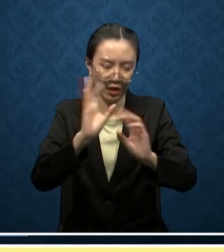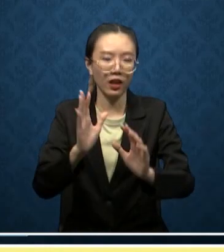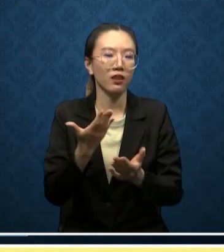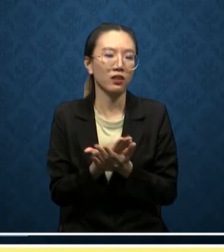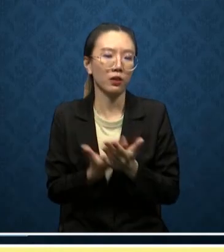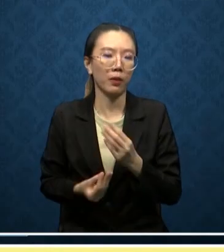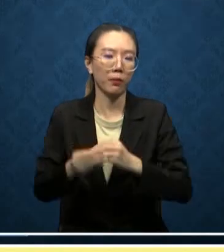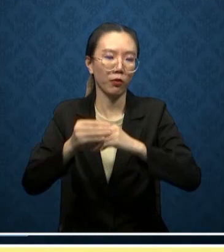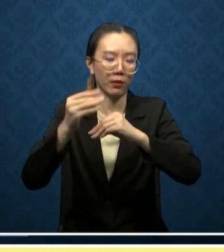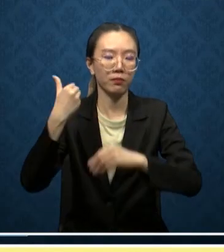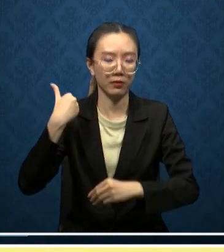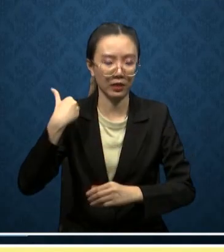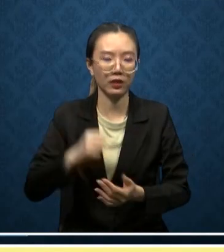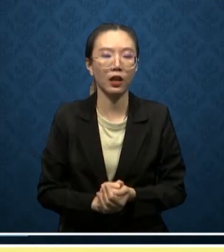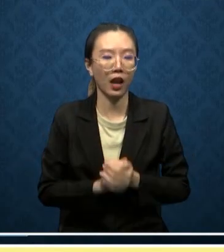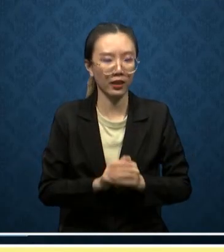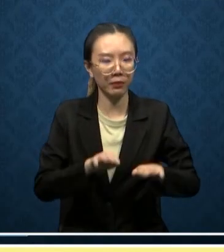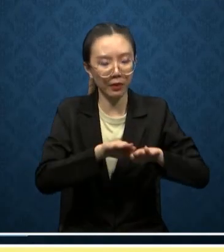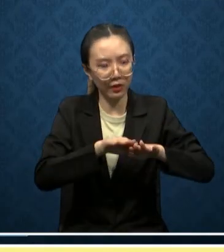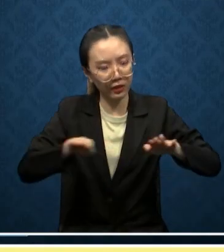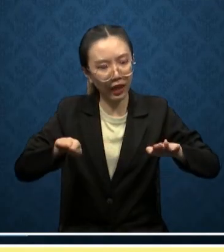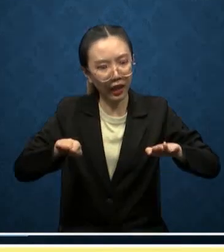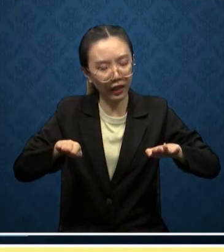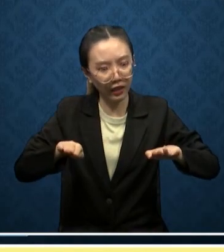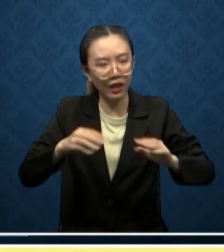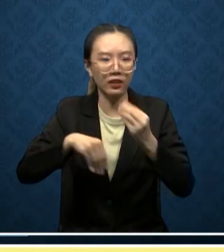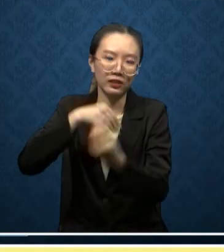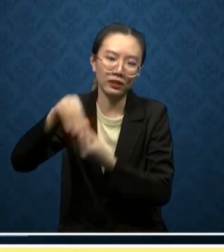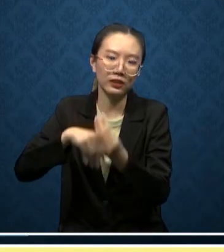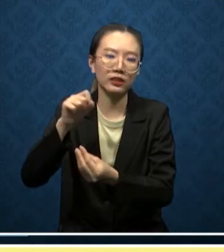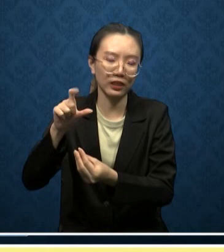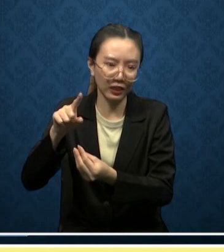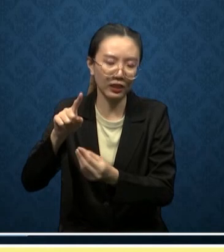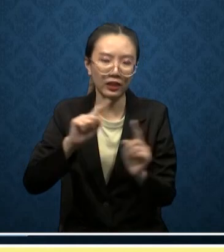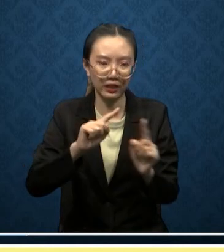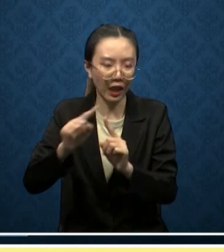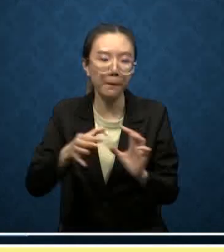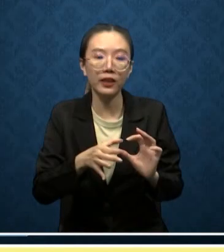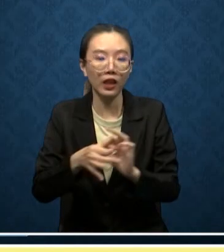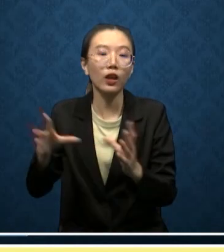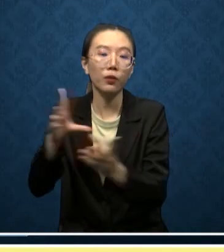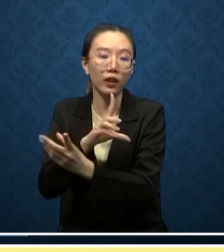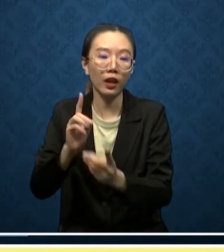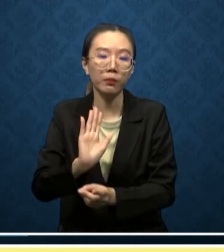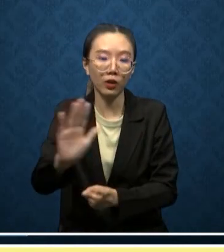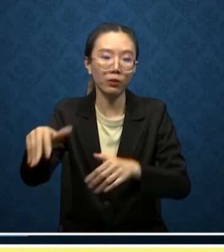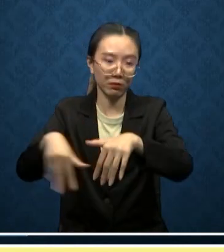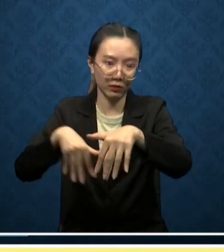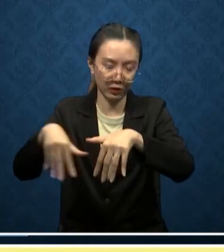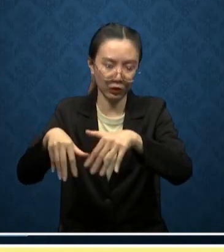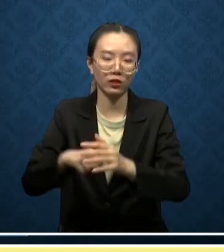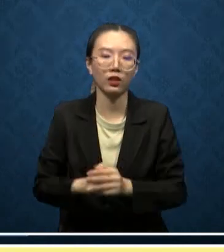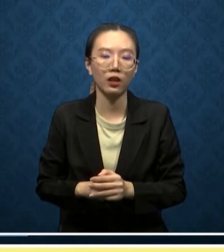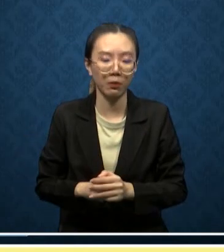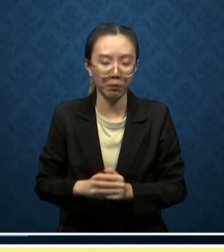จะเกี่ยวข้องกับเรื่องฐานรากอาจจะเกี่ยวข้องกับเศรษฐกิจแต่ภาคเกษตรก็เกี่ยวเนื่องกับวัฒนธรรมและความอยู่ของชุมชนนะครับพี่น้องประชาชนที่อยู่ในภาคธุรกิจ